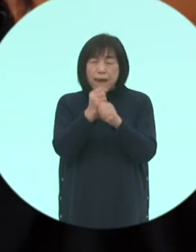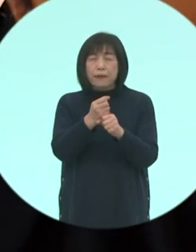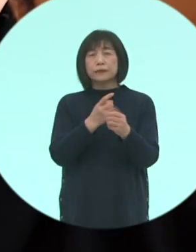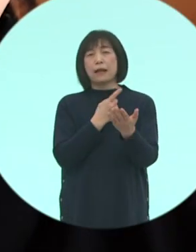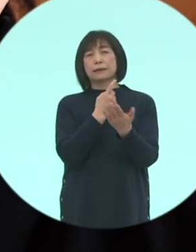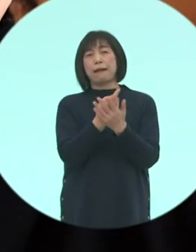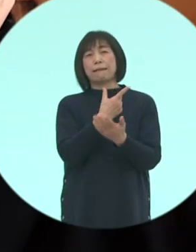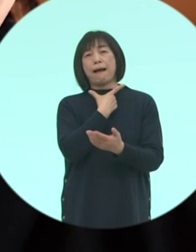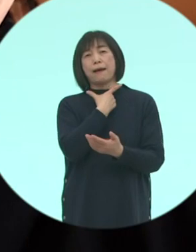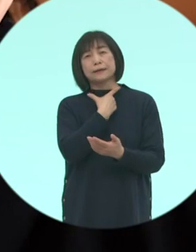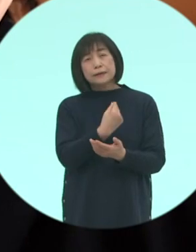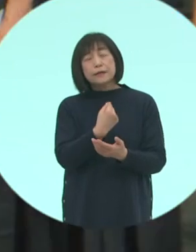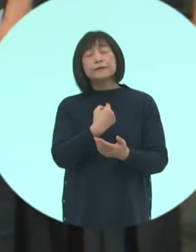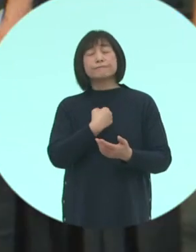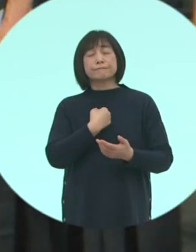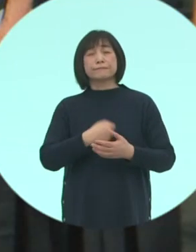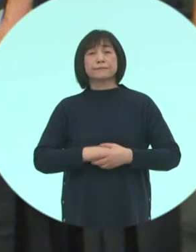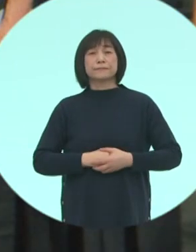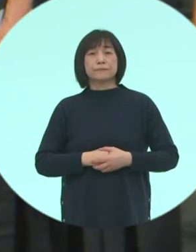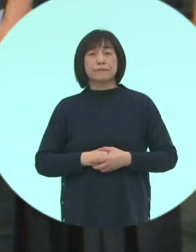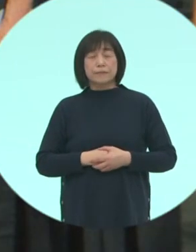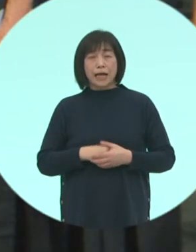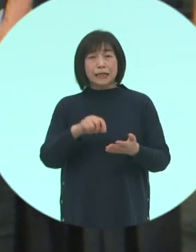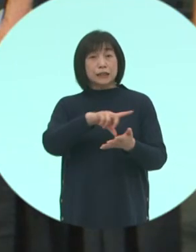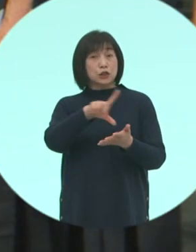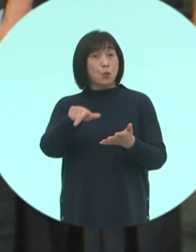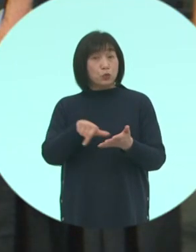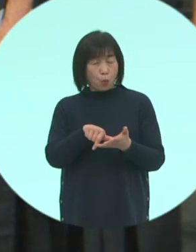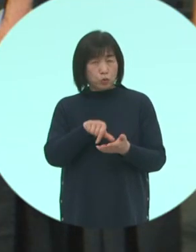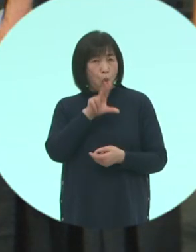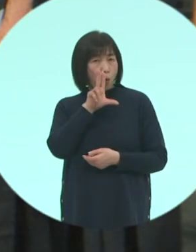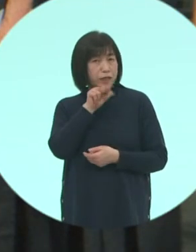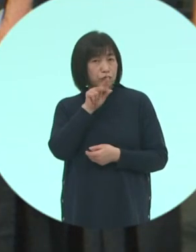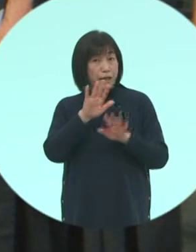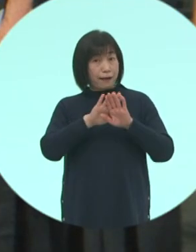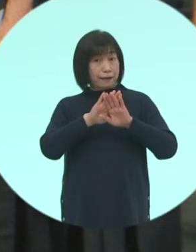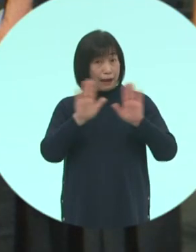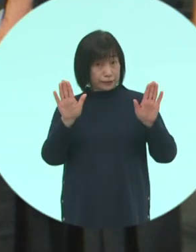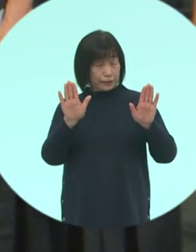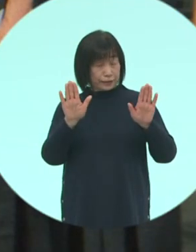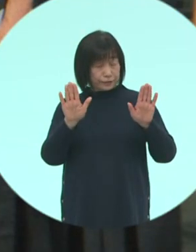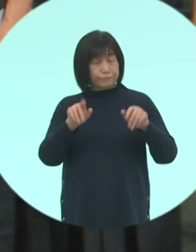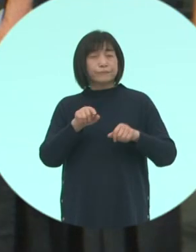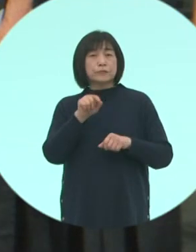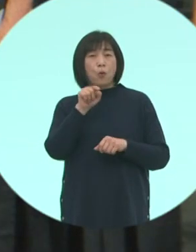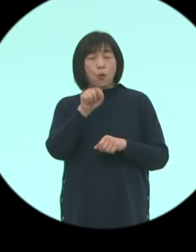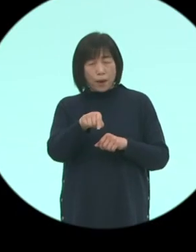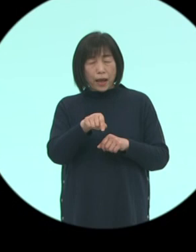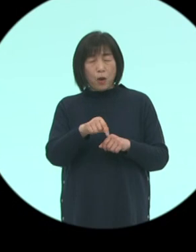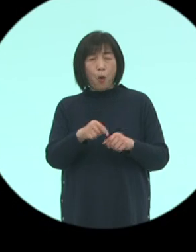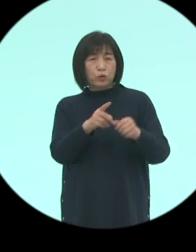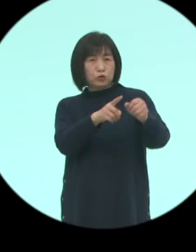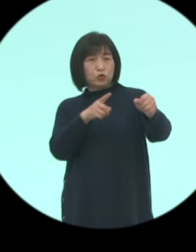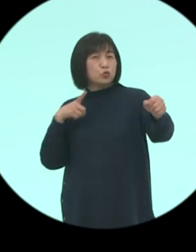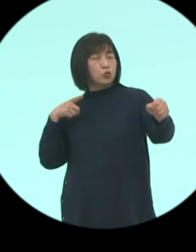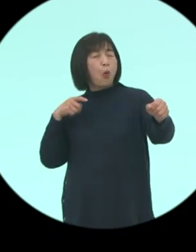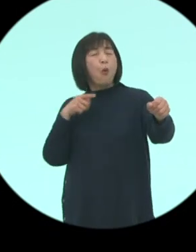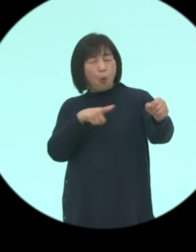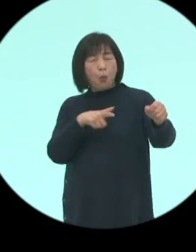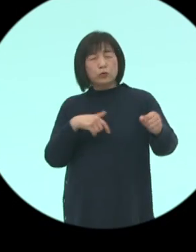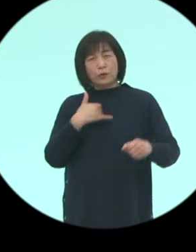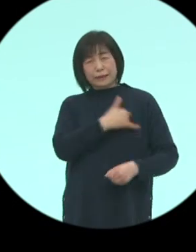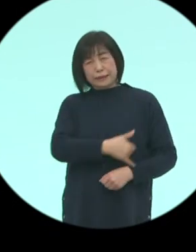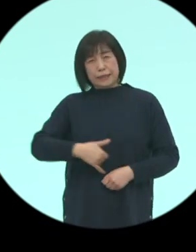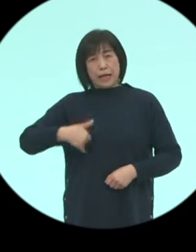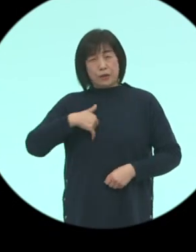ていう気持ちでいたんです。 地元岐阜開催の年輪ピックを弓道人生の集大成にしたいと